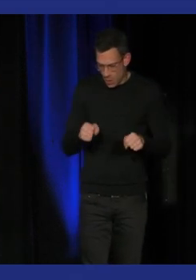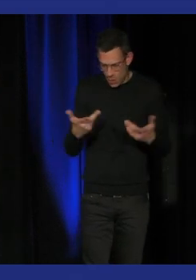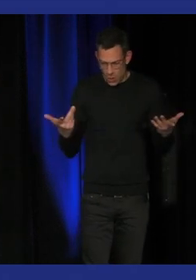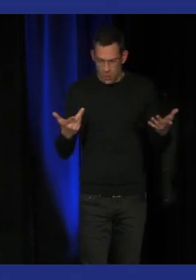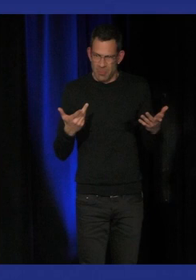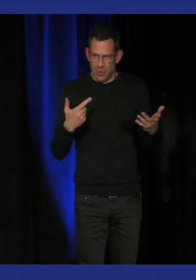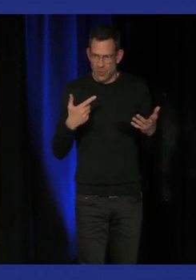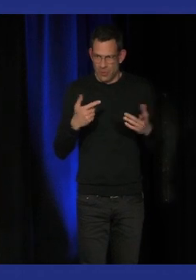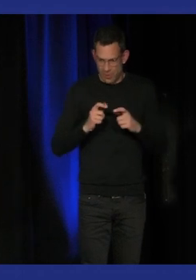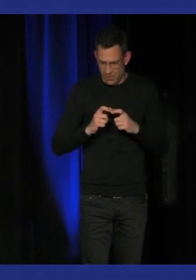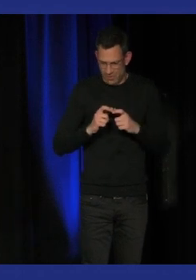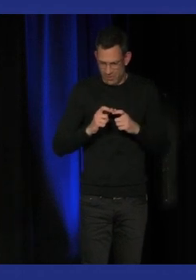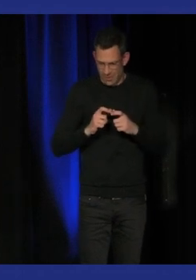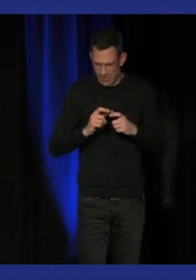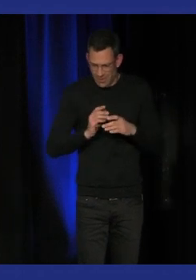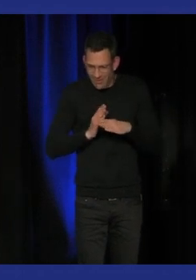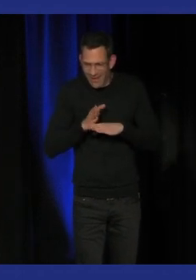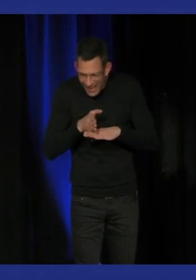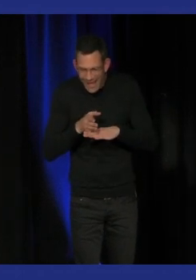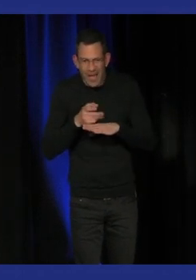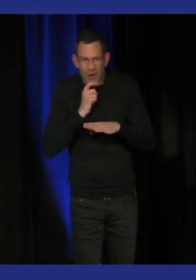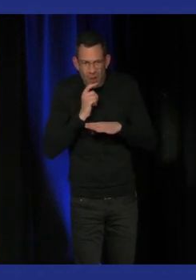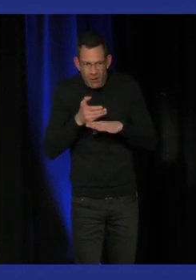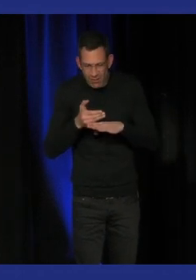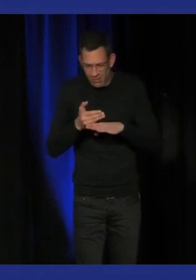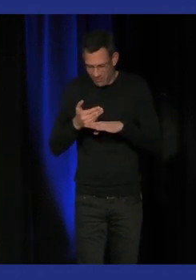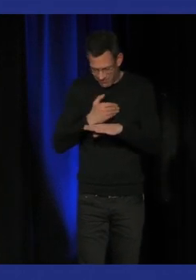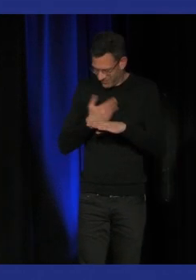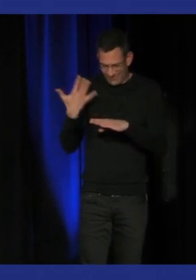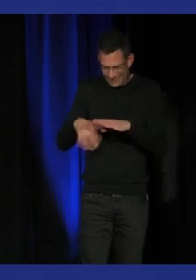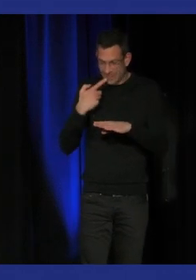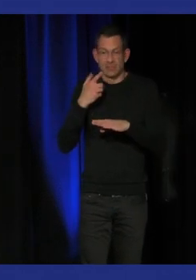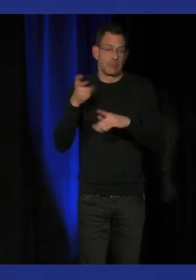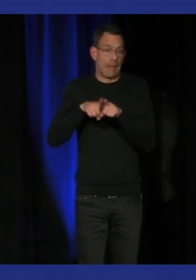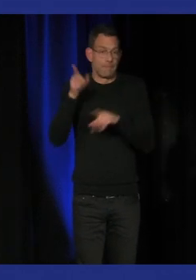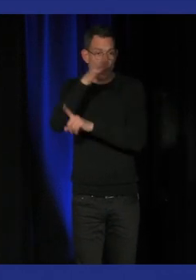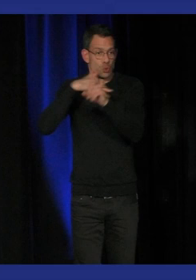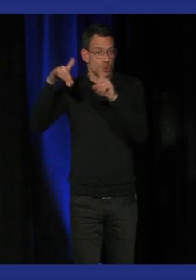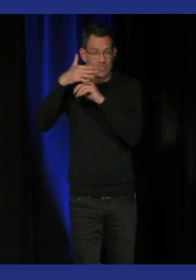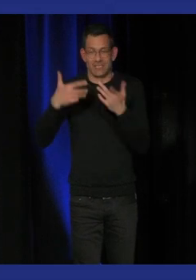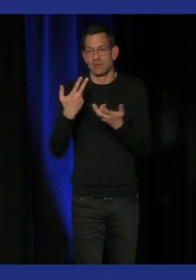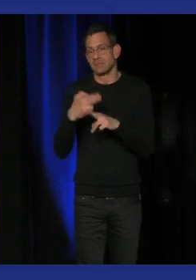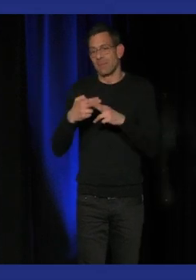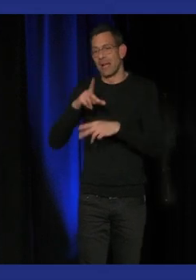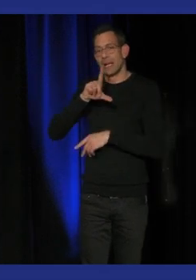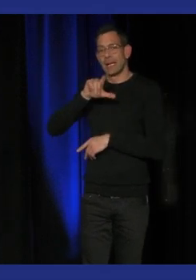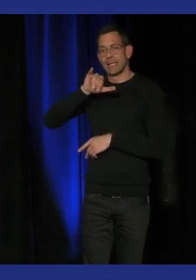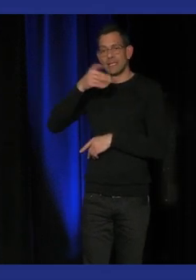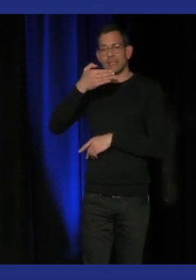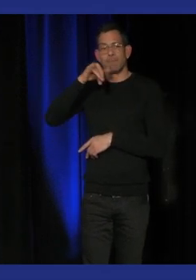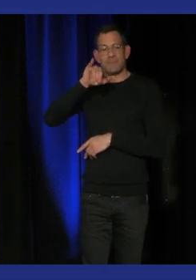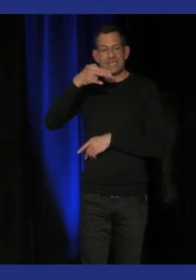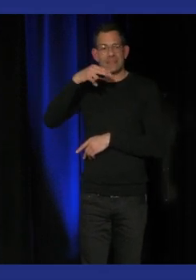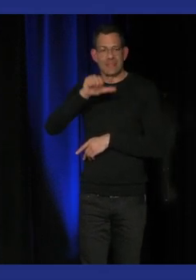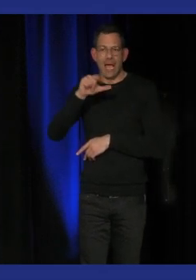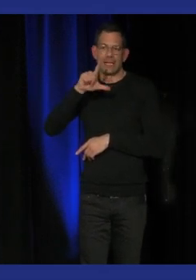passage ni tout à fait à l'extérieur, ni tout à fait à l'intérieur de la société. Et la liminalité, étymologiquement, ça vient du latin «